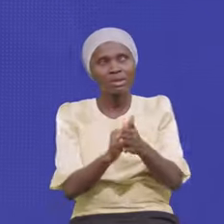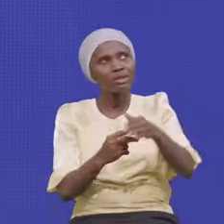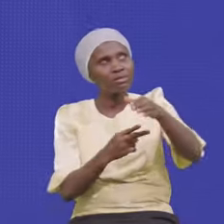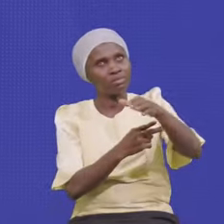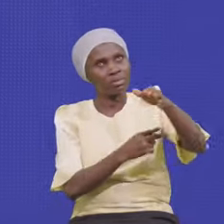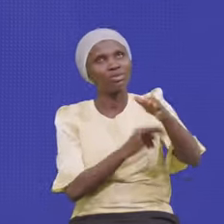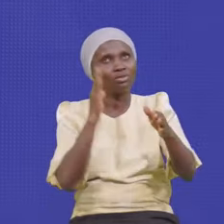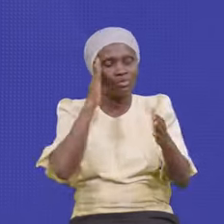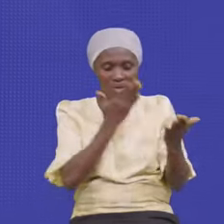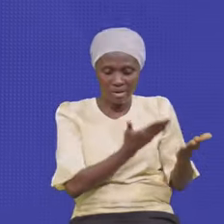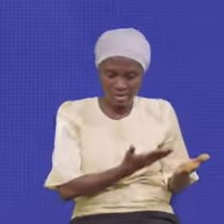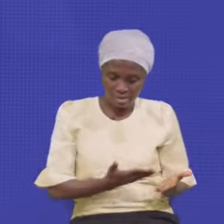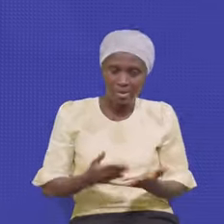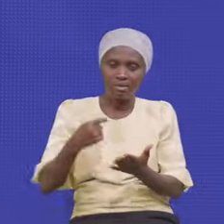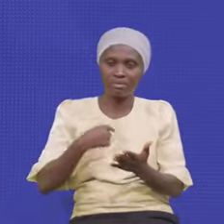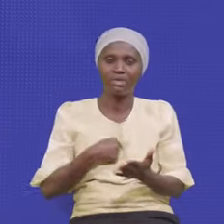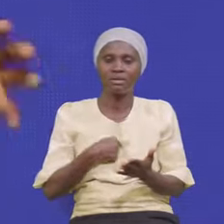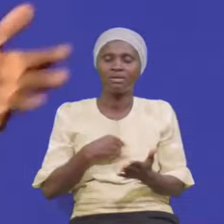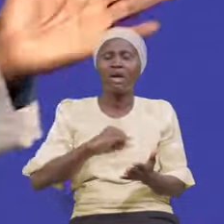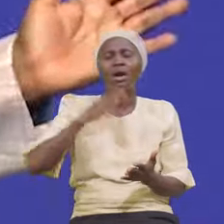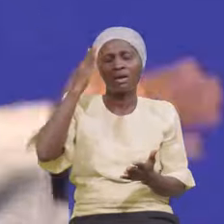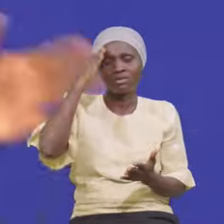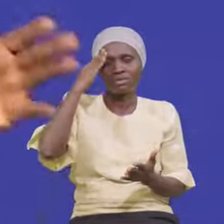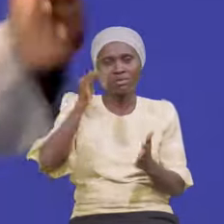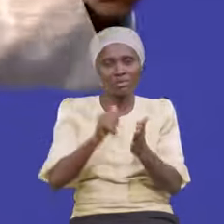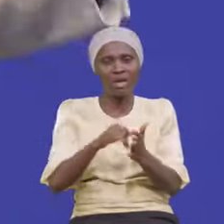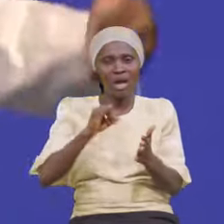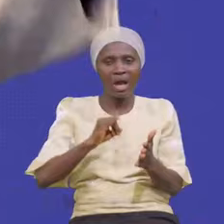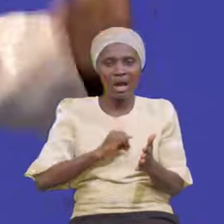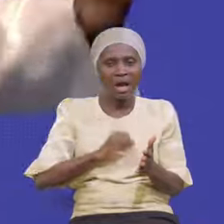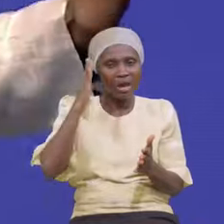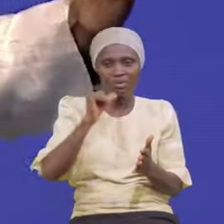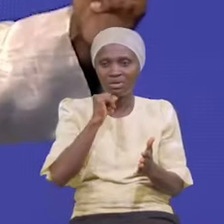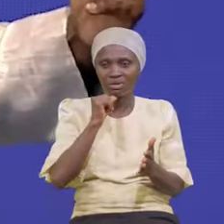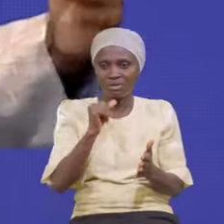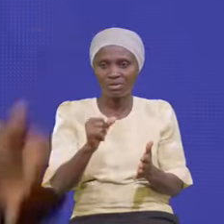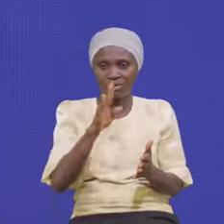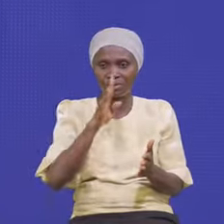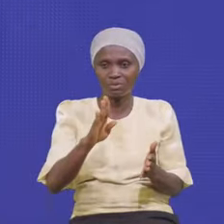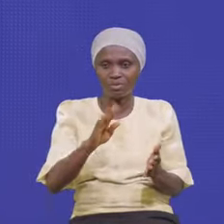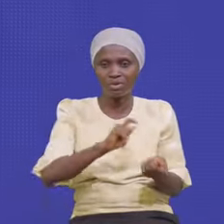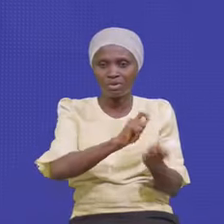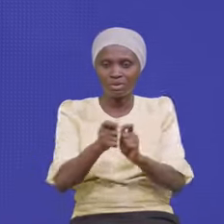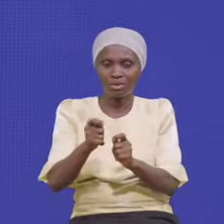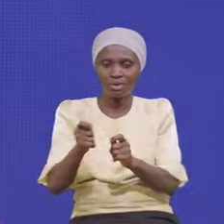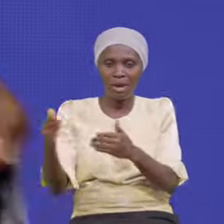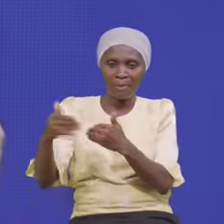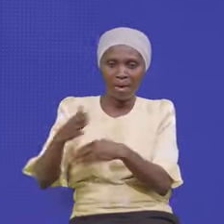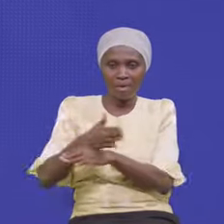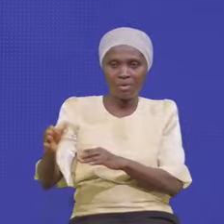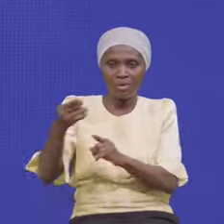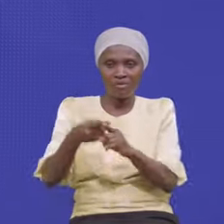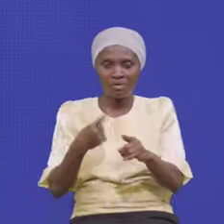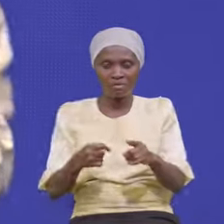నాకు తెలుసు ఆ బ్రిడ్జ్ నన్ను మోస్తుంది. I know I will not be turned back from the gate of the bridge. నాకు తెలుసు ఆ